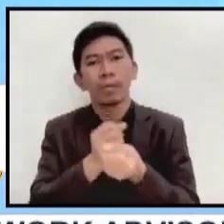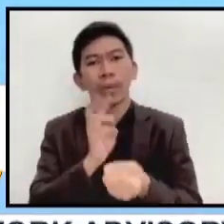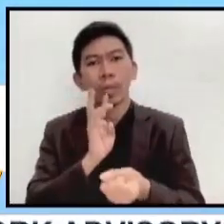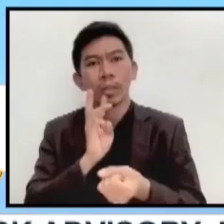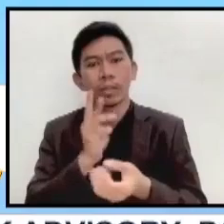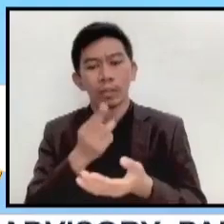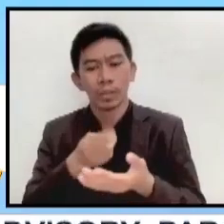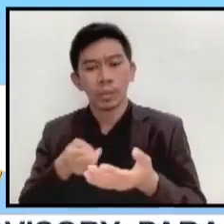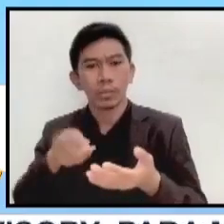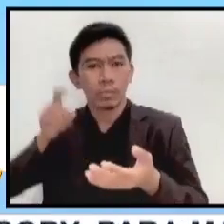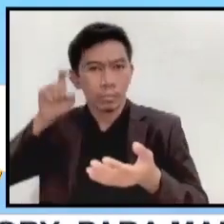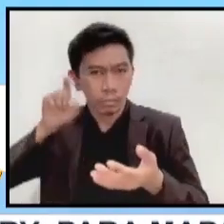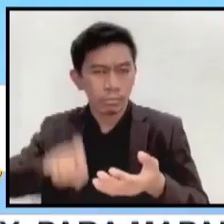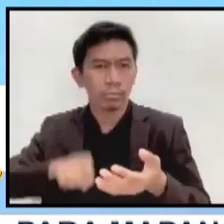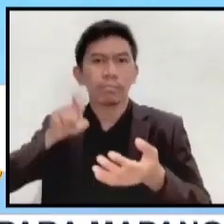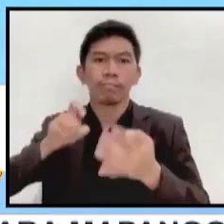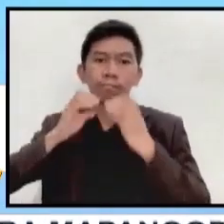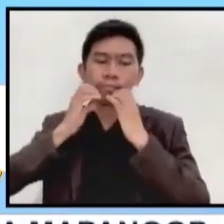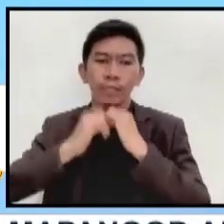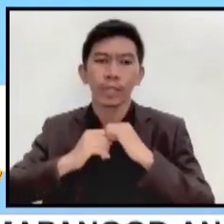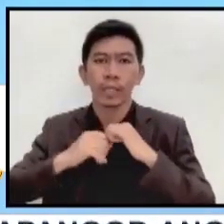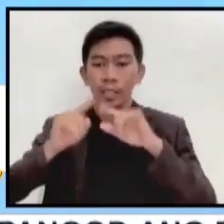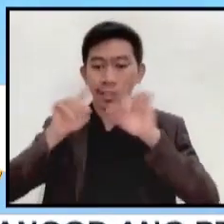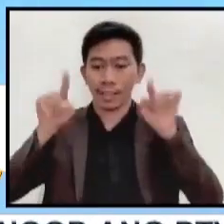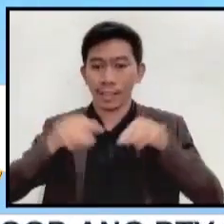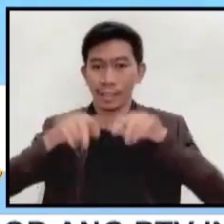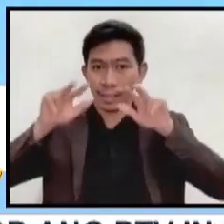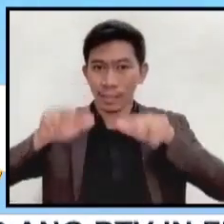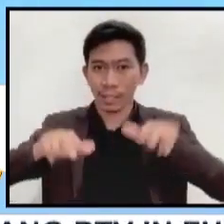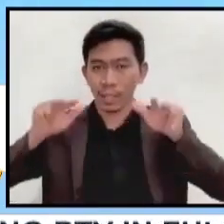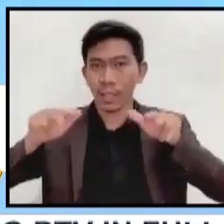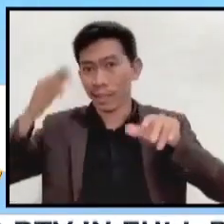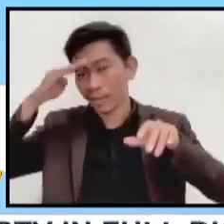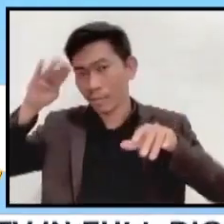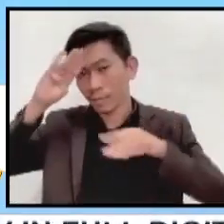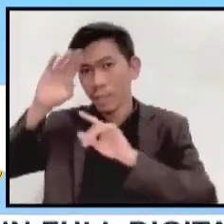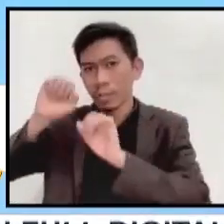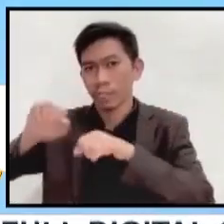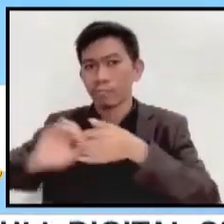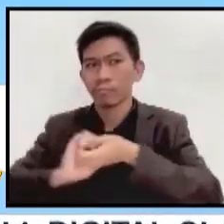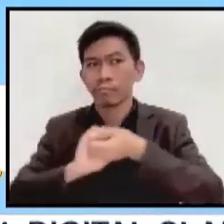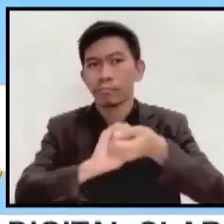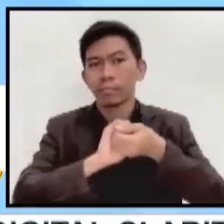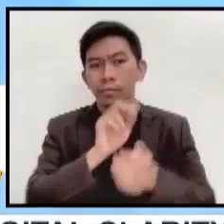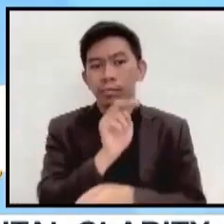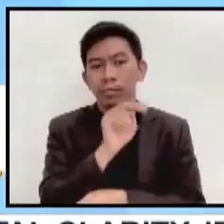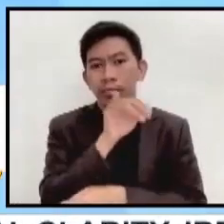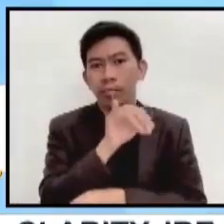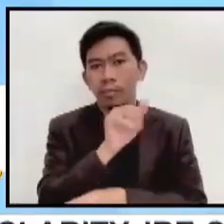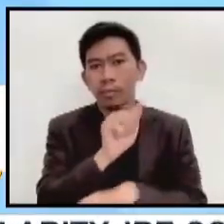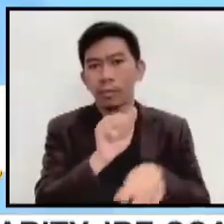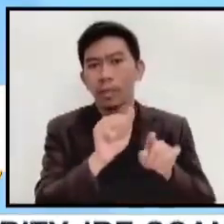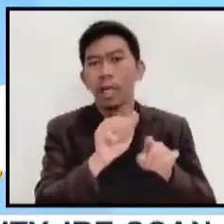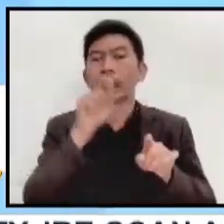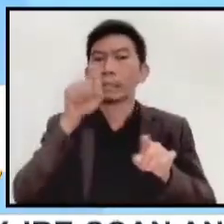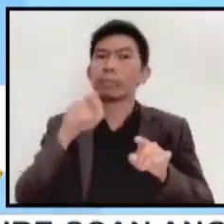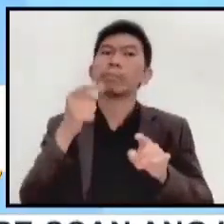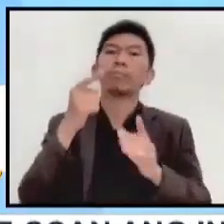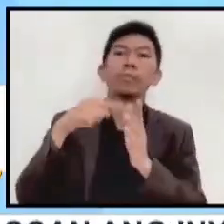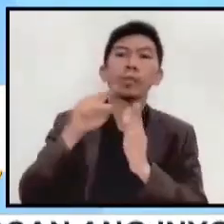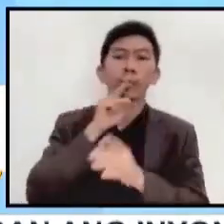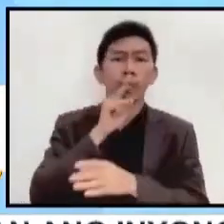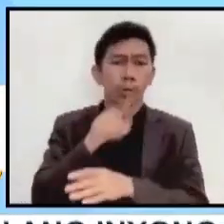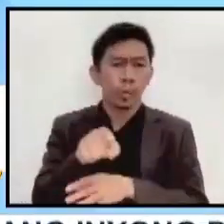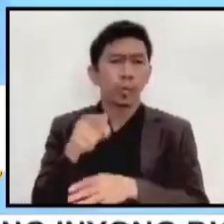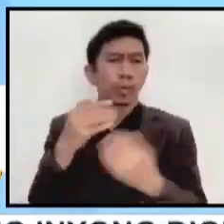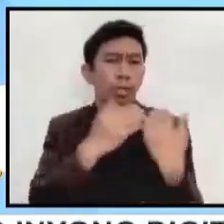Inaasahan na sa tulong ng MOA na ito, ang Cavite ay makikipagtulungan sa NIA upang matiyak ang responsable at sustainable na paggamit ng